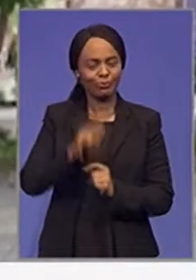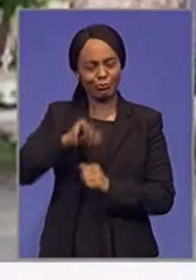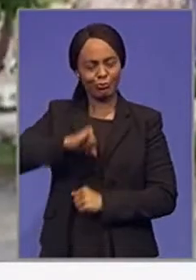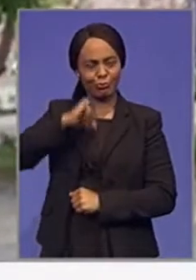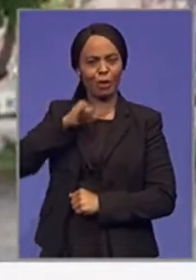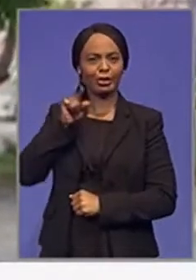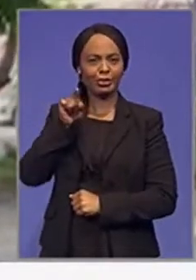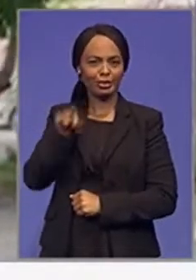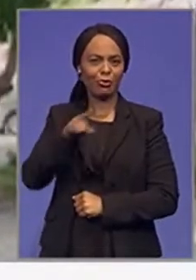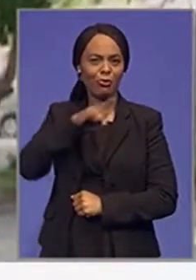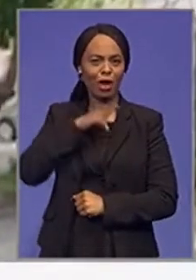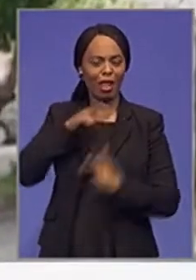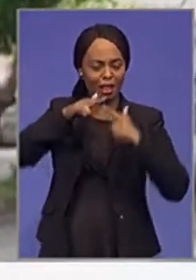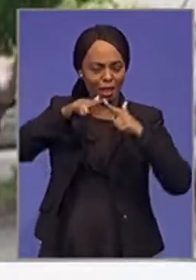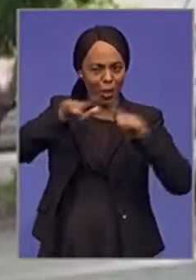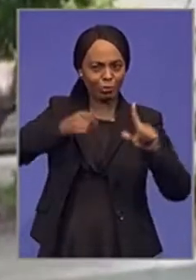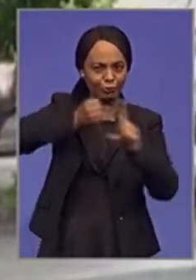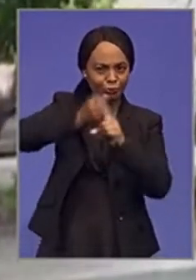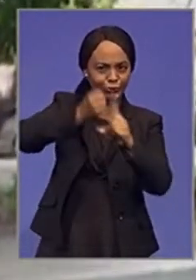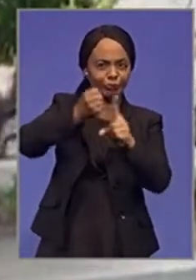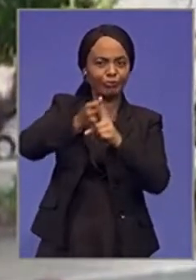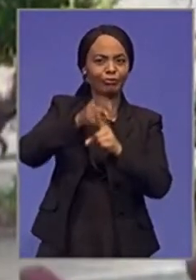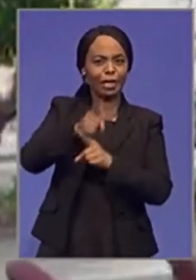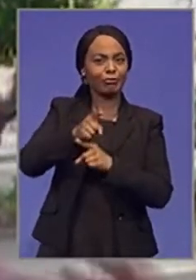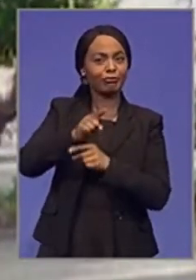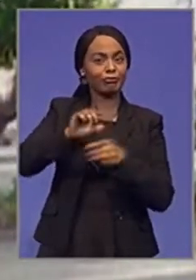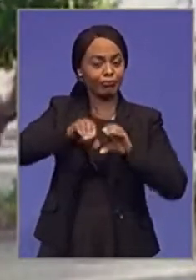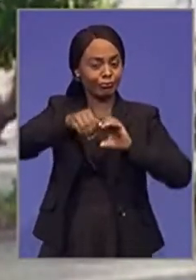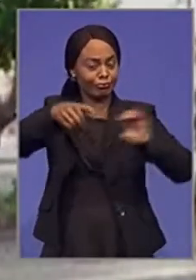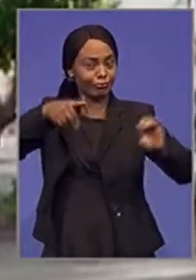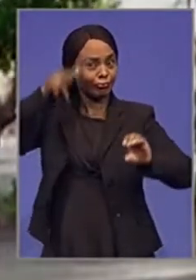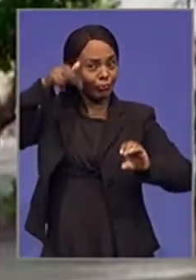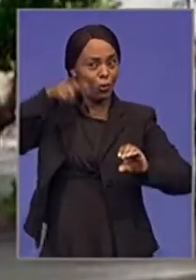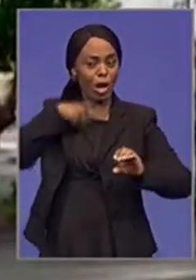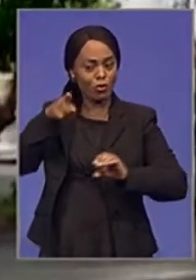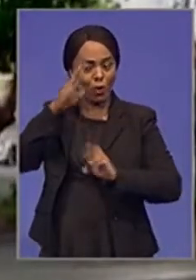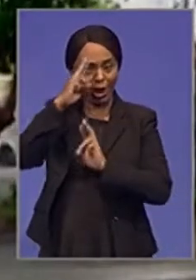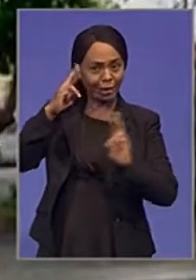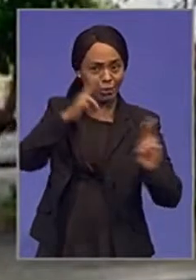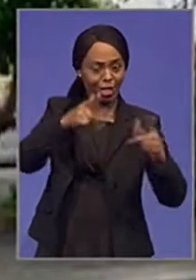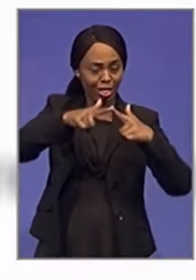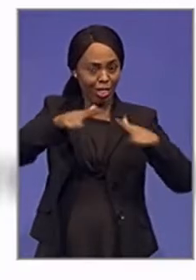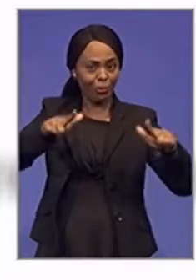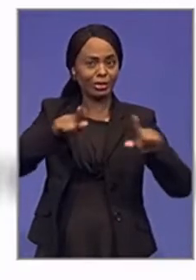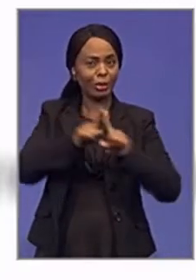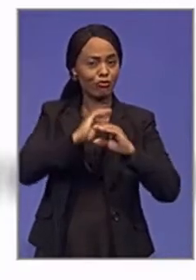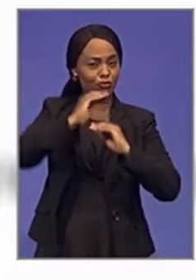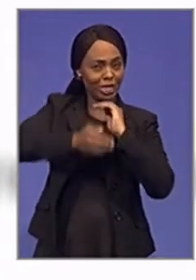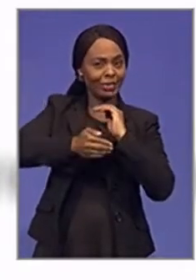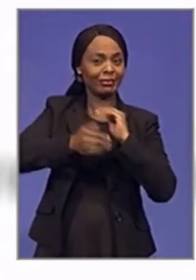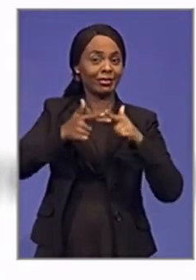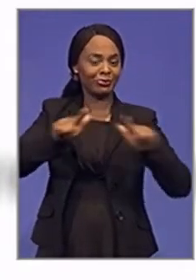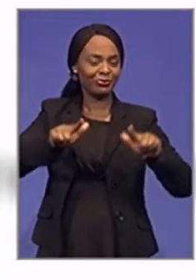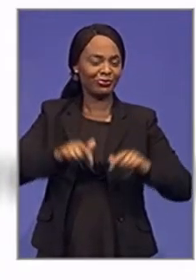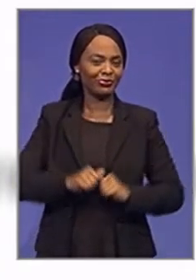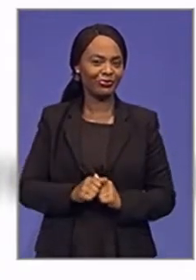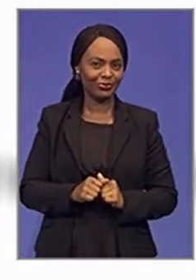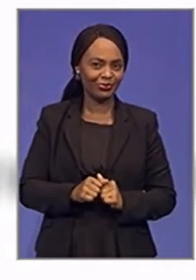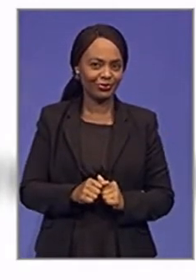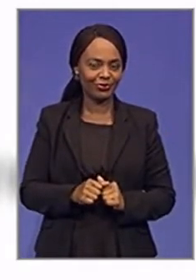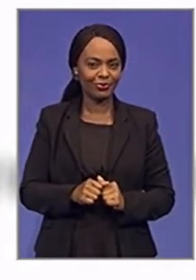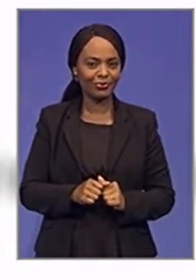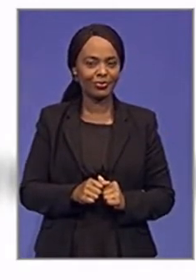bokgwa bja polelo ye go le gonne o apešwa seanamarena ka baka la gore o hlompha polelo ye ebile o e šireletša batheeletši le